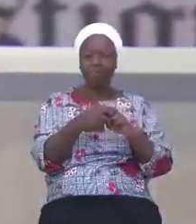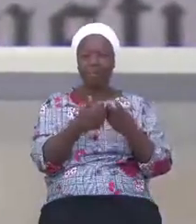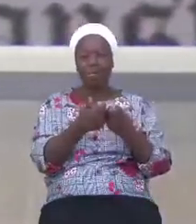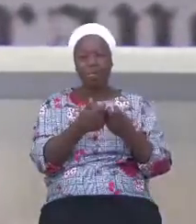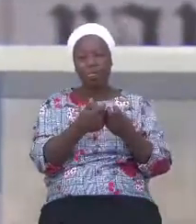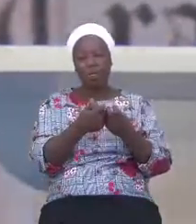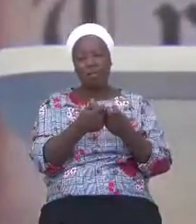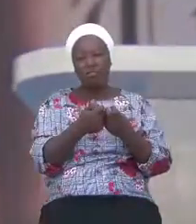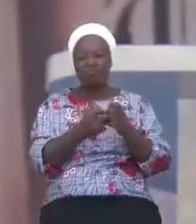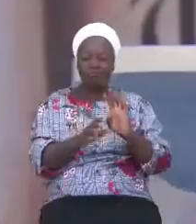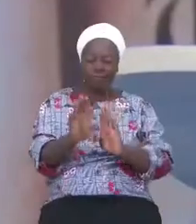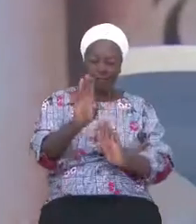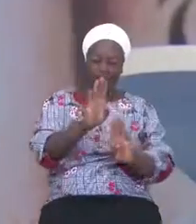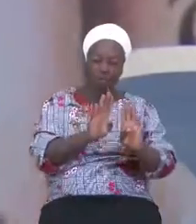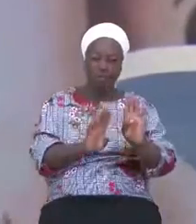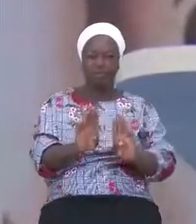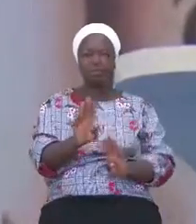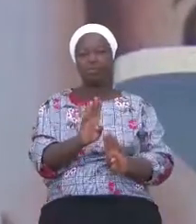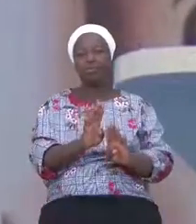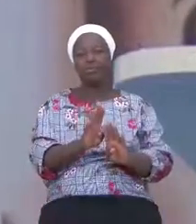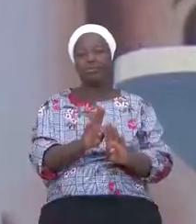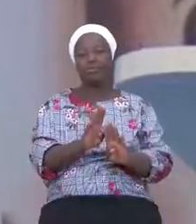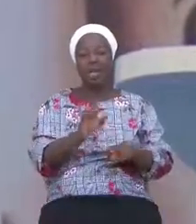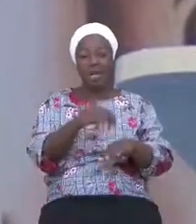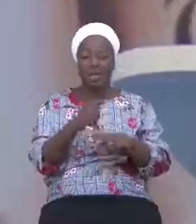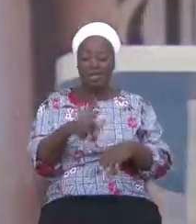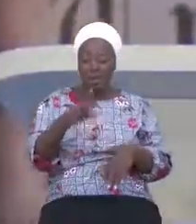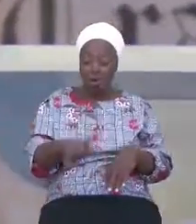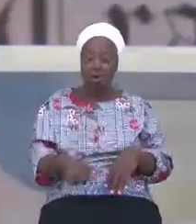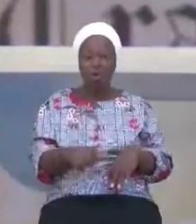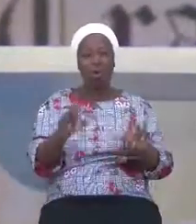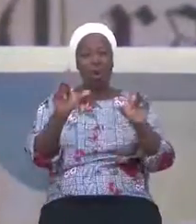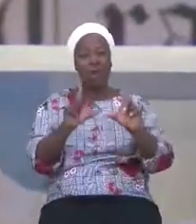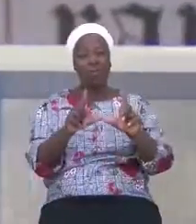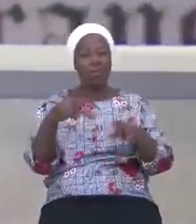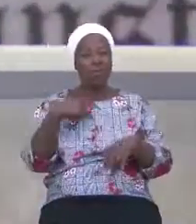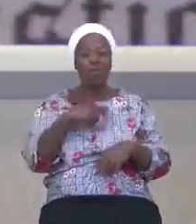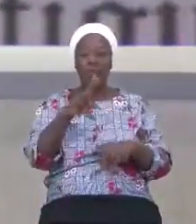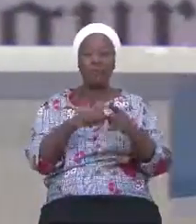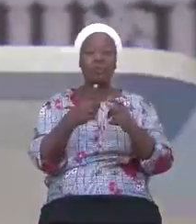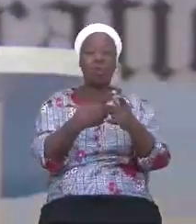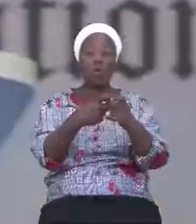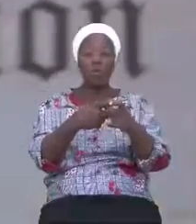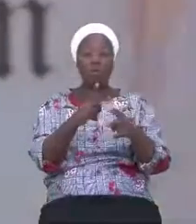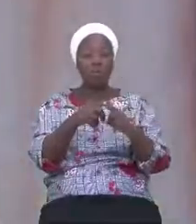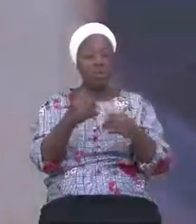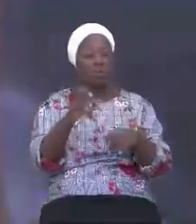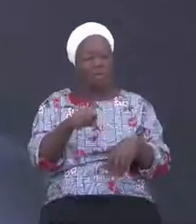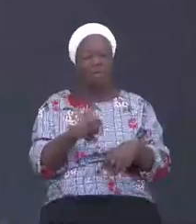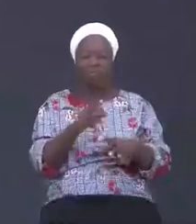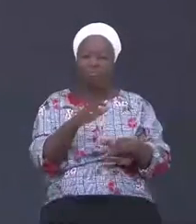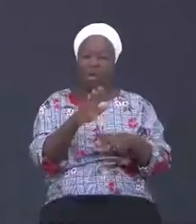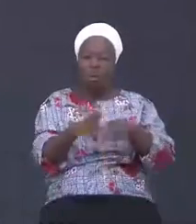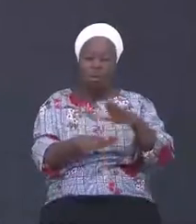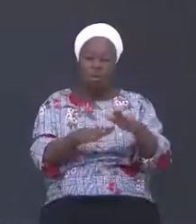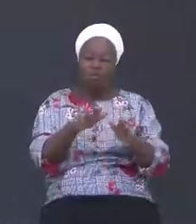les défauts, nous sommes à un niveau bas. Nous avions l'habitude de courir, à peine on marche maintenant,